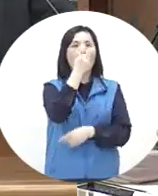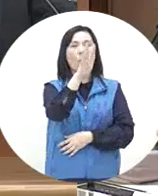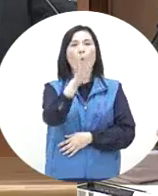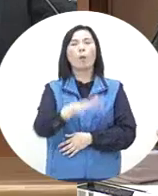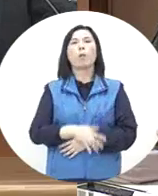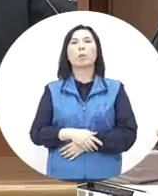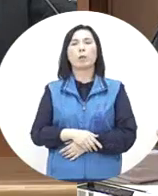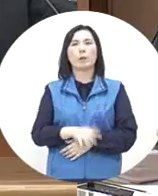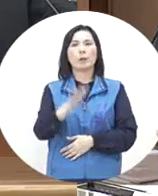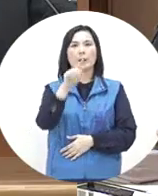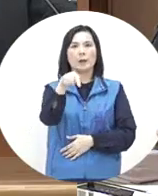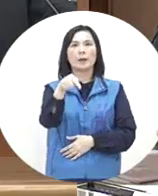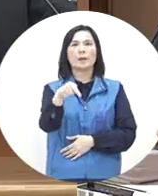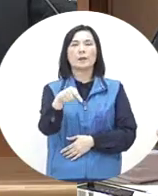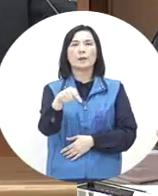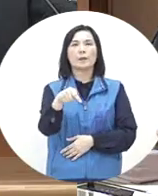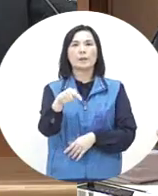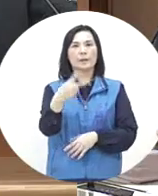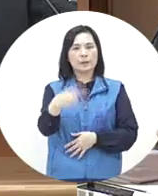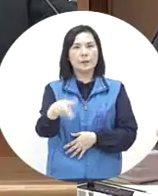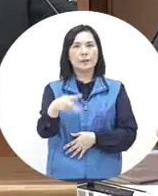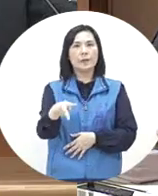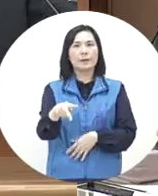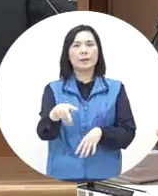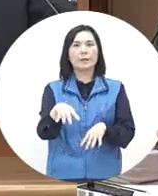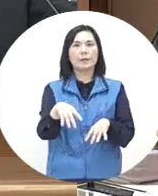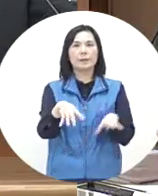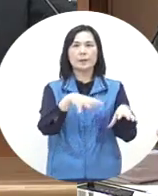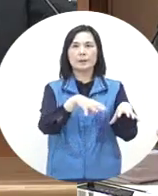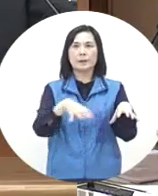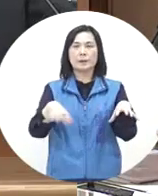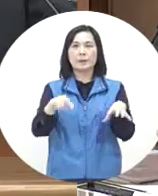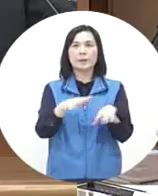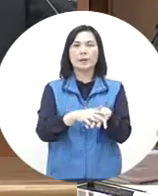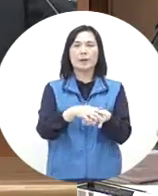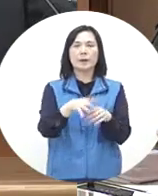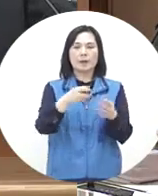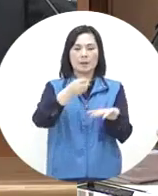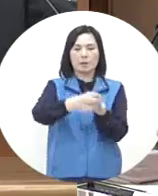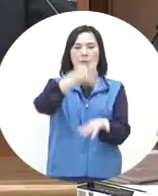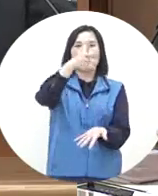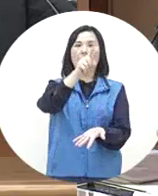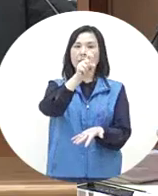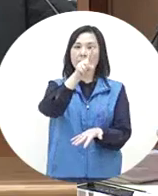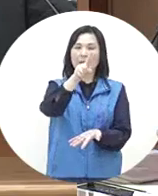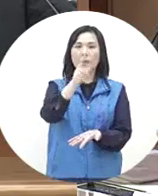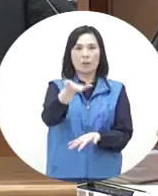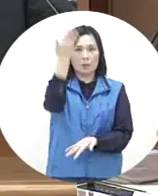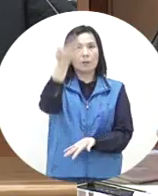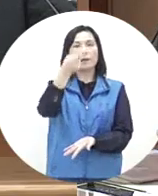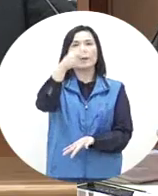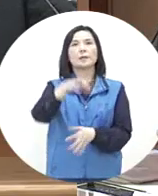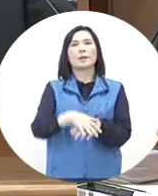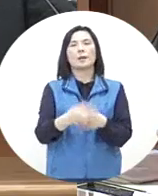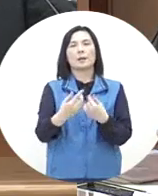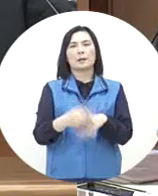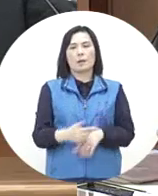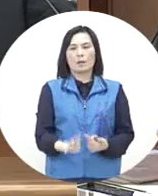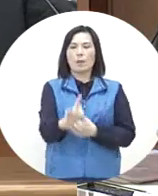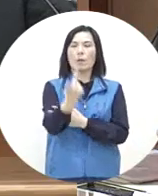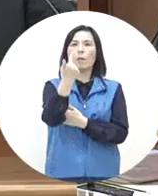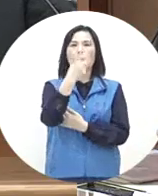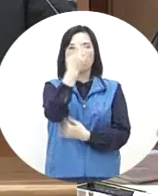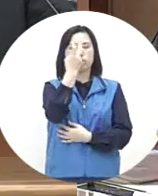爱做一落实来做到嘛，还有90个地方哈，宅老一雄哎，这个才是我们当务之急啦，把它做好啦